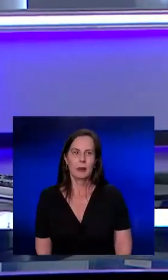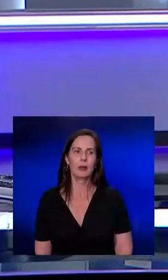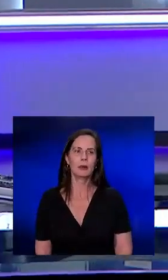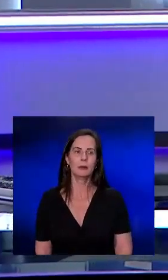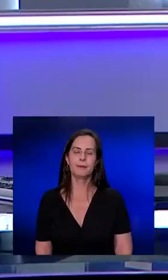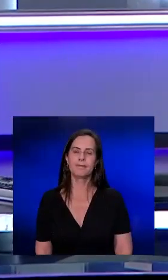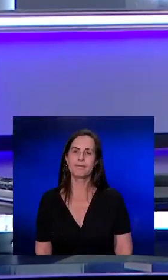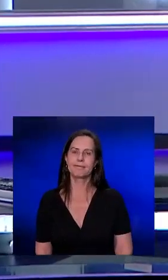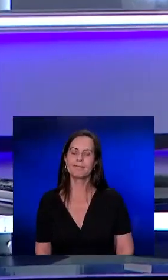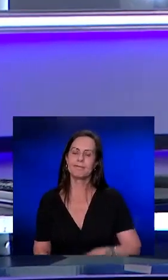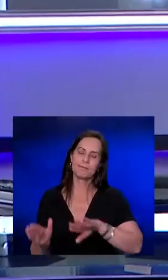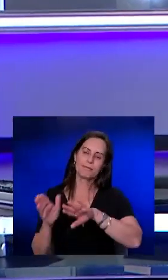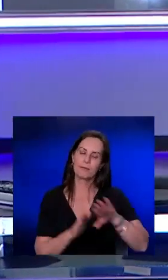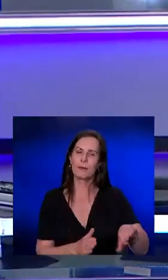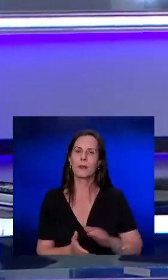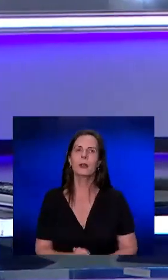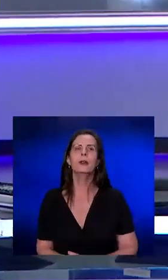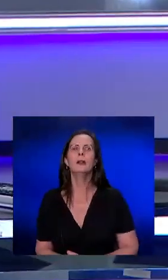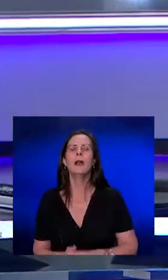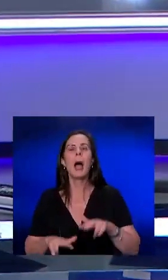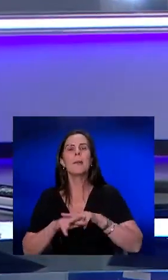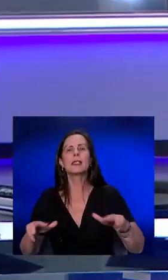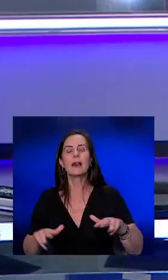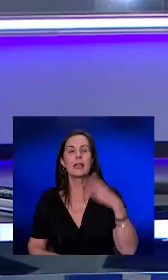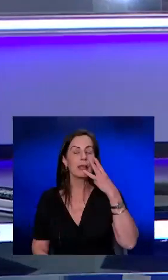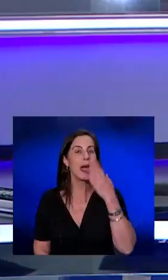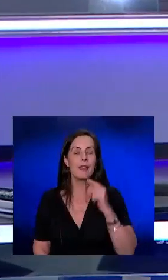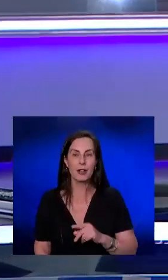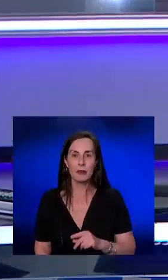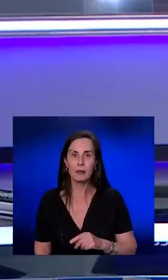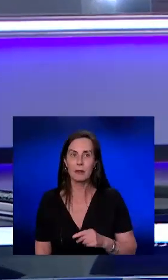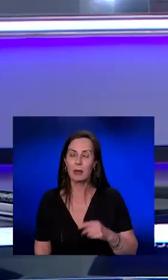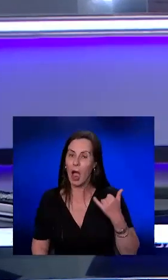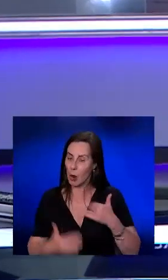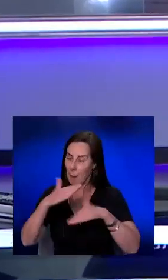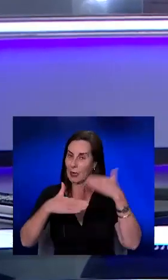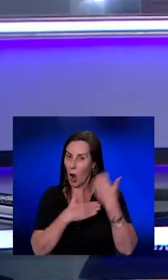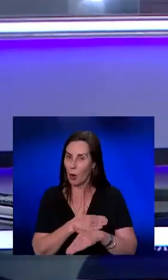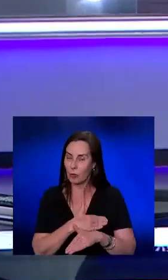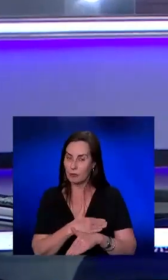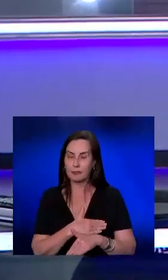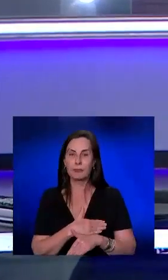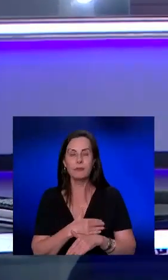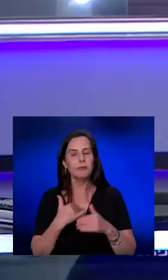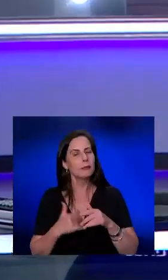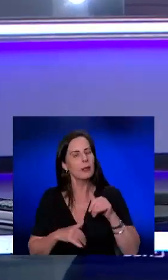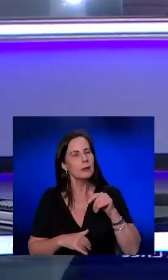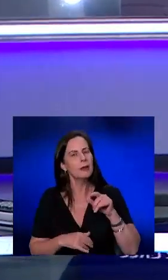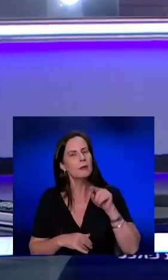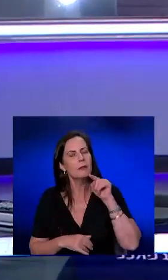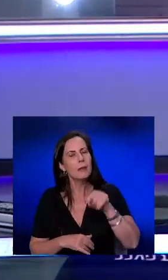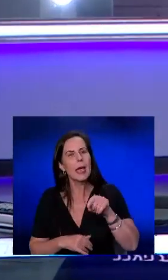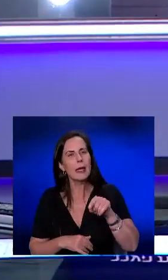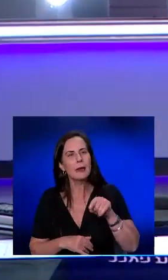ועכשיו אנחנו לסדרת הכתבות דיבור ישראלי על מצבה של השפה העברית. הערב, בפרק האחרון, יאיר רטינגר יצא למסע בין